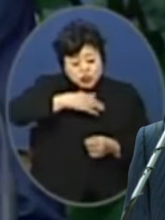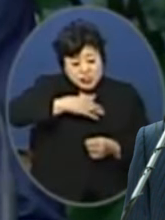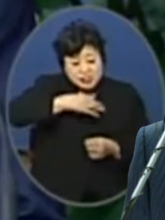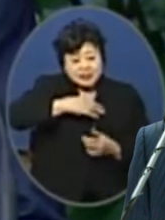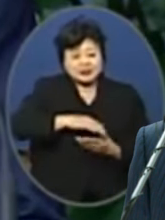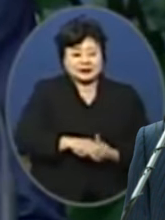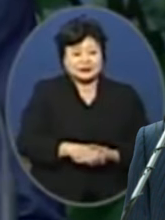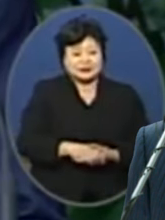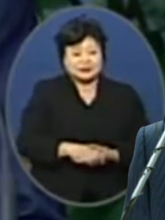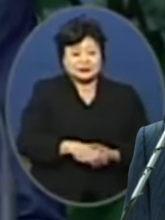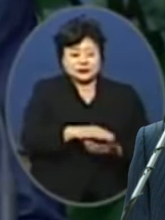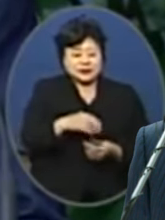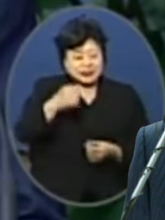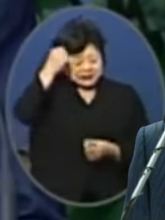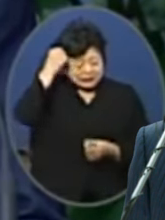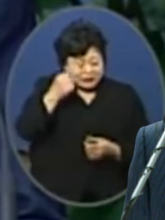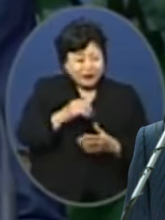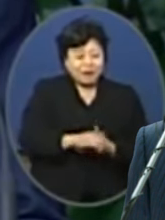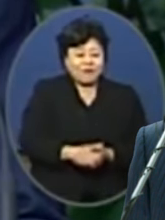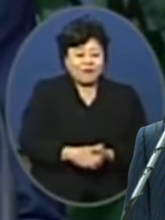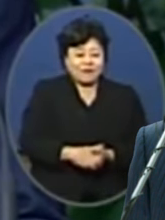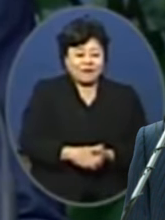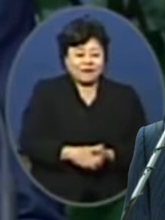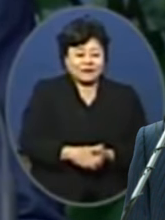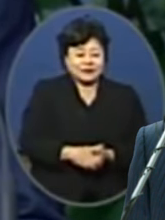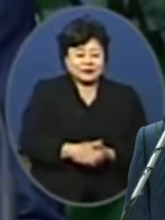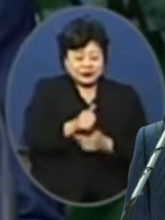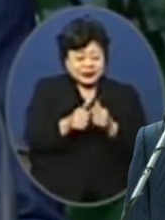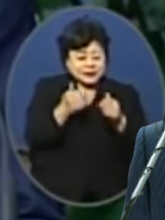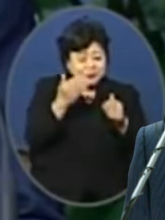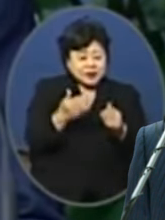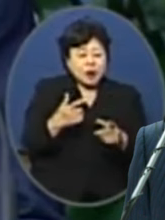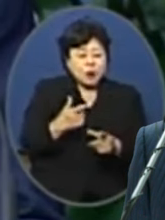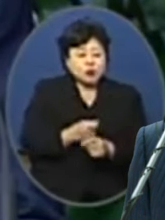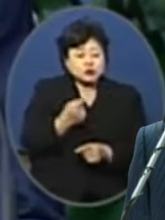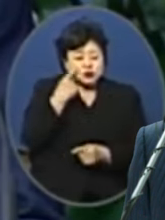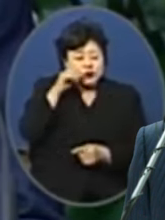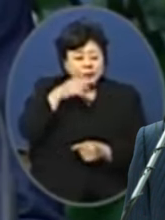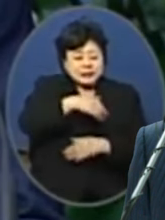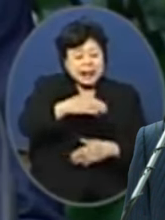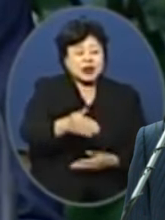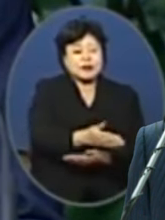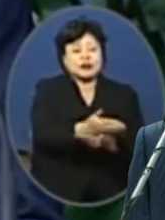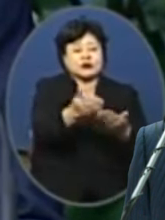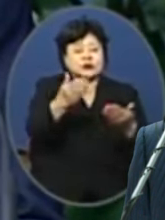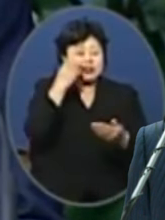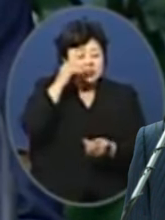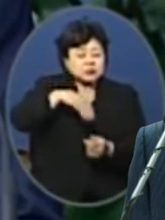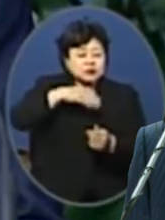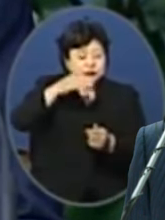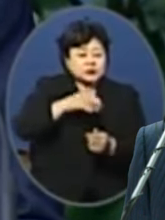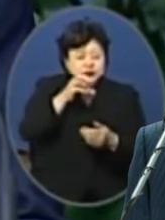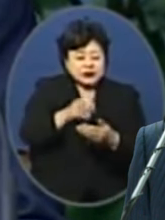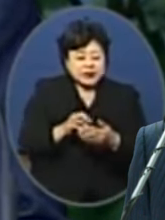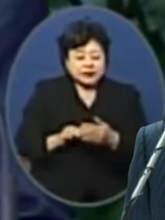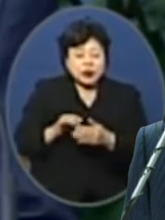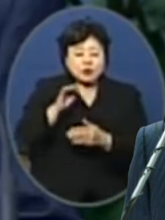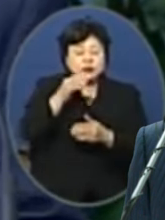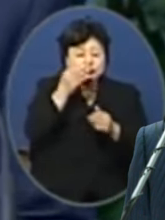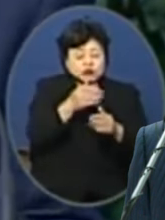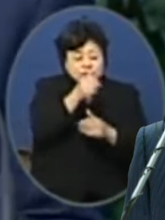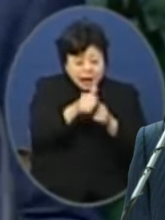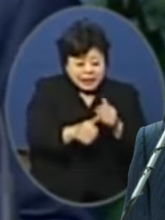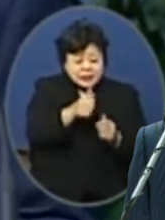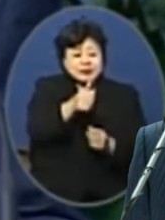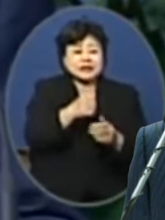것을 우리가 잊지 말아야 되는 것 의 목에서 상을 베푸시고 기름을 부어 자리 넘치게 해주시는